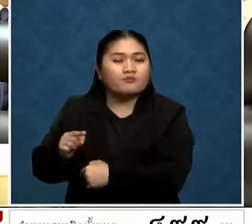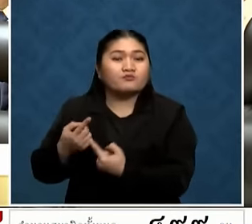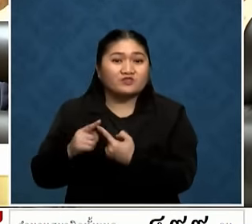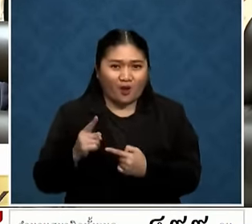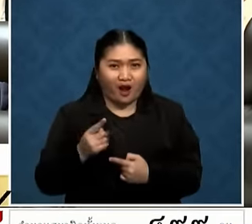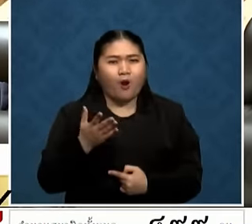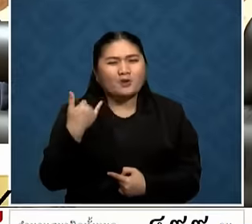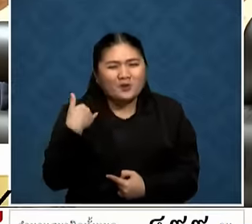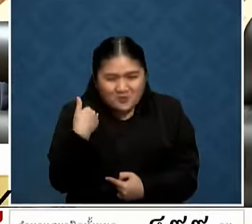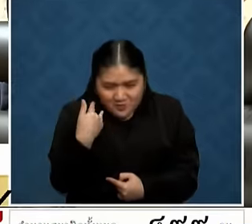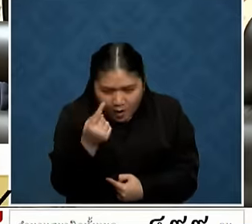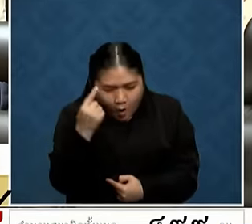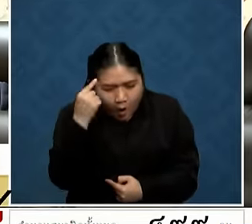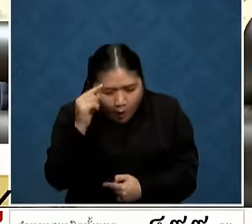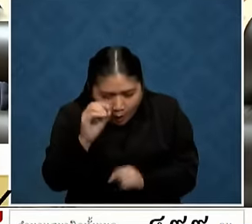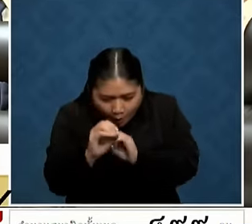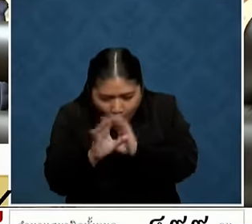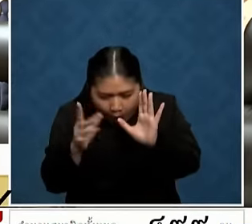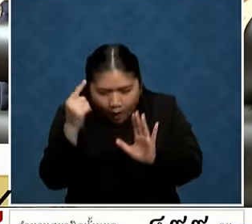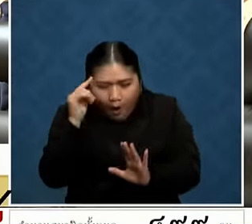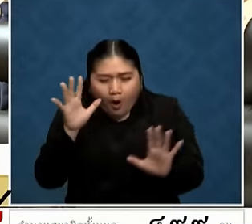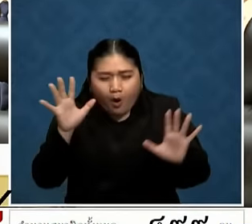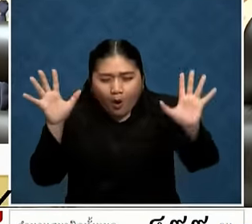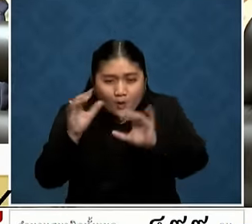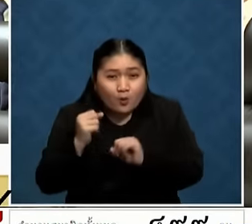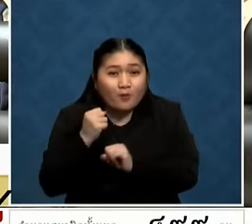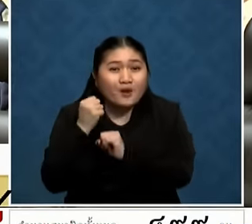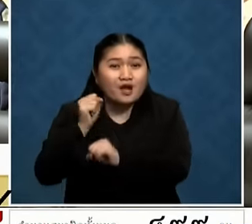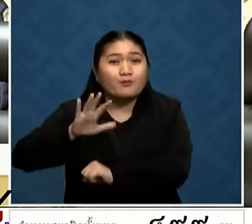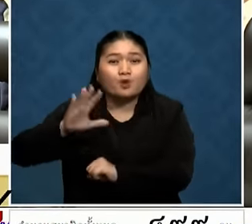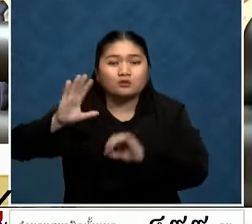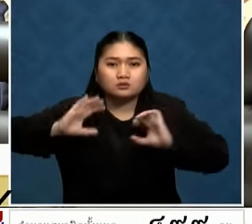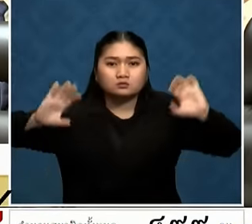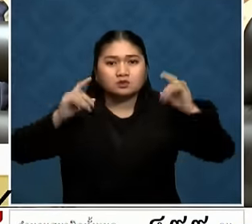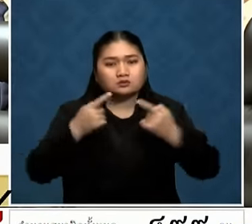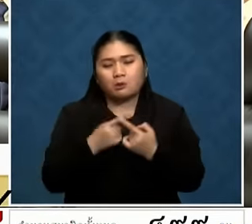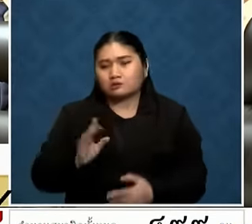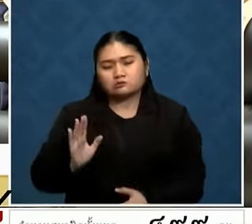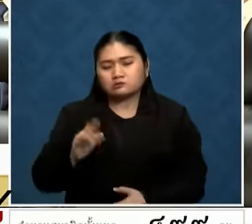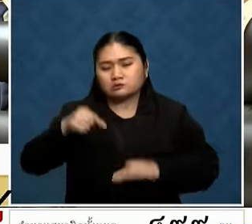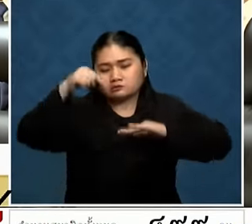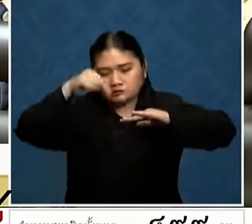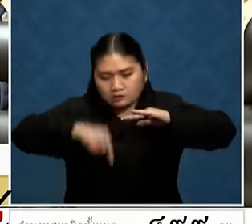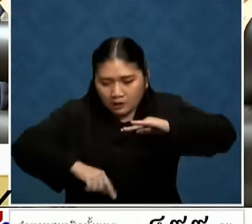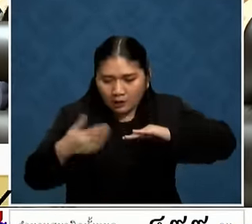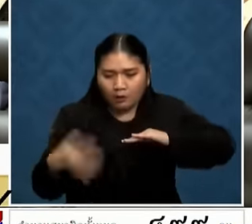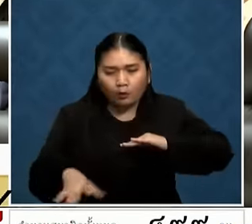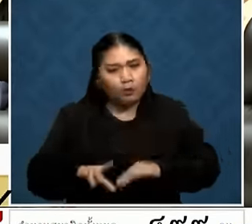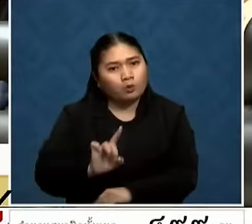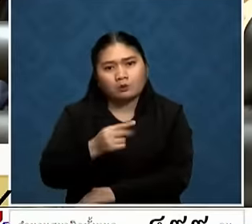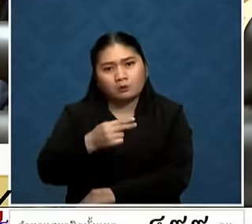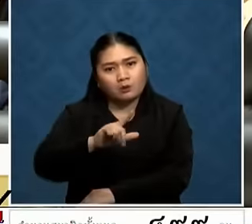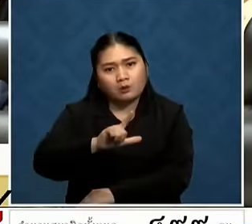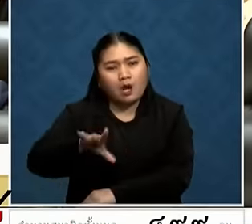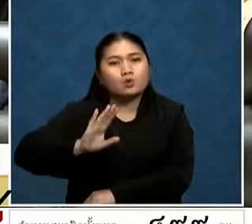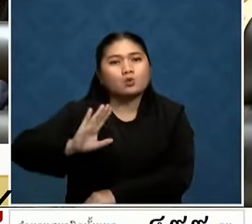ปลายอุโมงค์เล็กๆว่าเป็นความพยายามรัฐบาลแต่พอไปดูลึกเขาจริงไม่หรอครับหมื่นล้านนี่มาจากราย